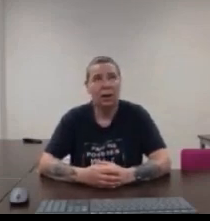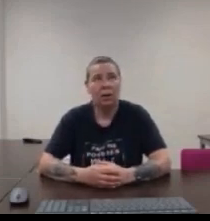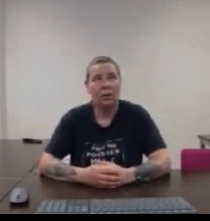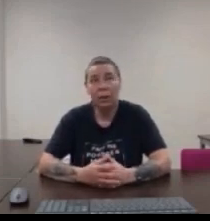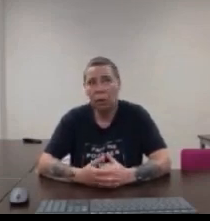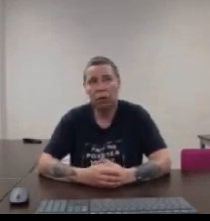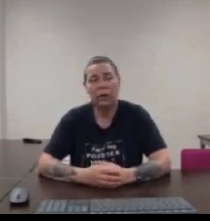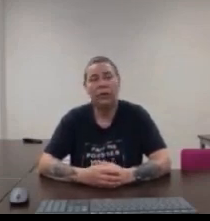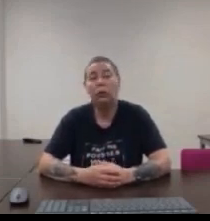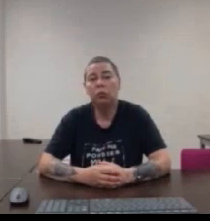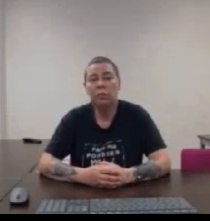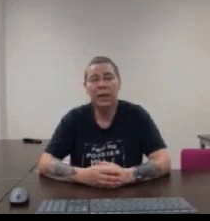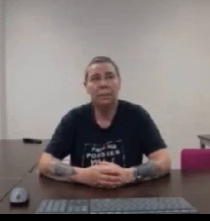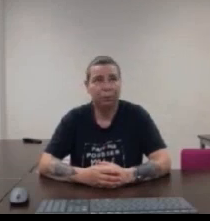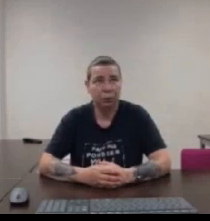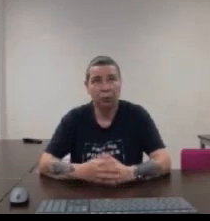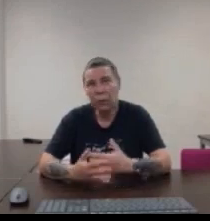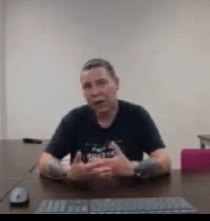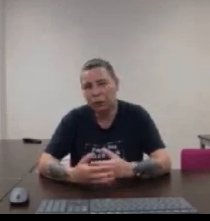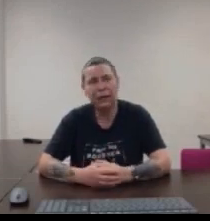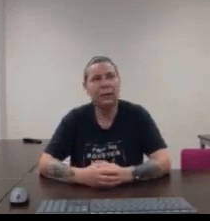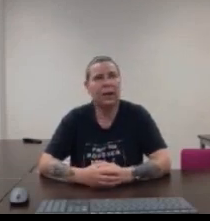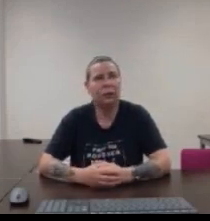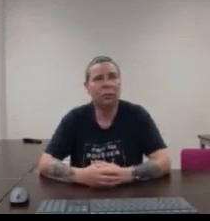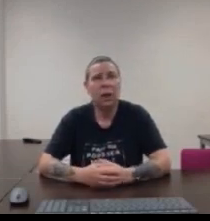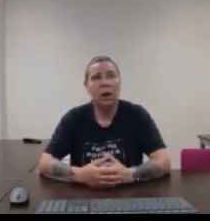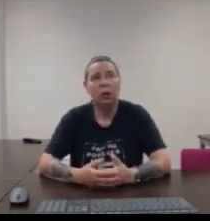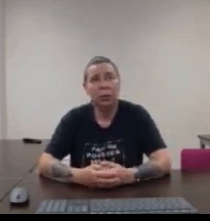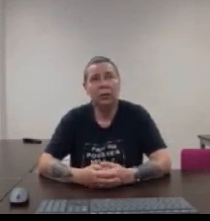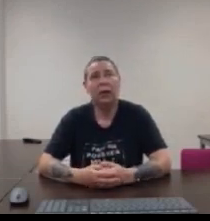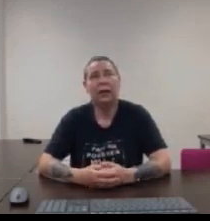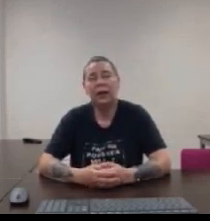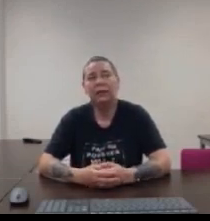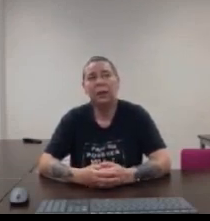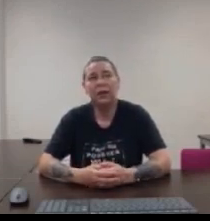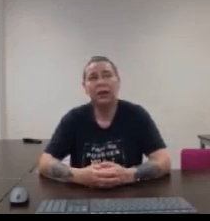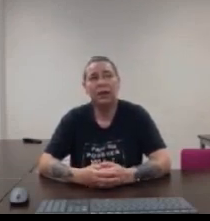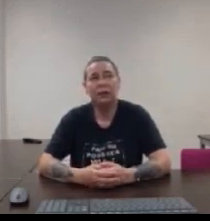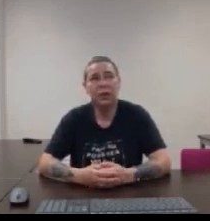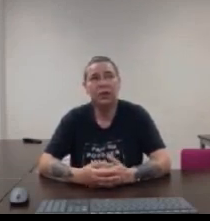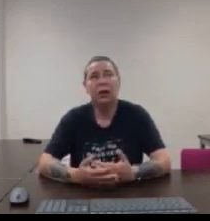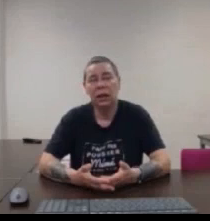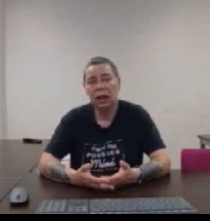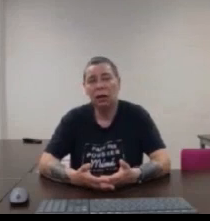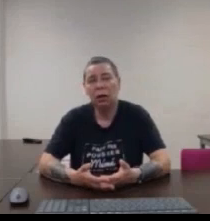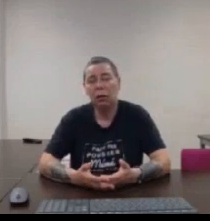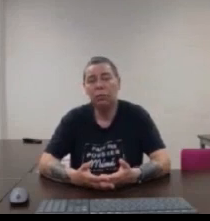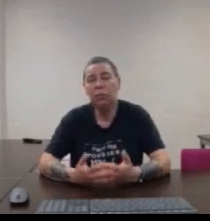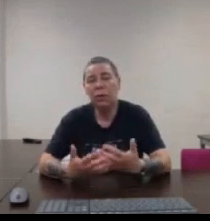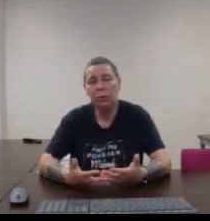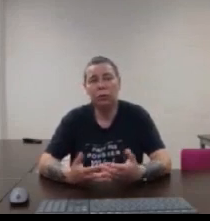conseils, d'abord en termes de mobilier et de fait d'installation, ensuite de matériel informatique et téléphonique,